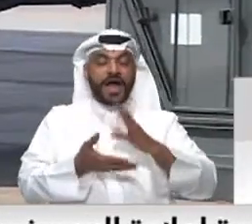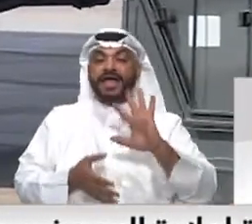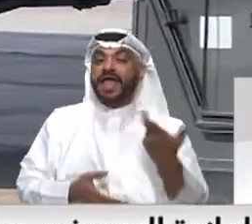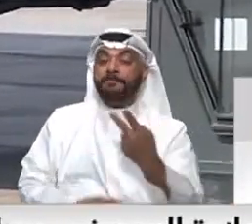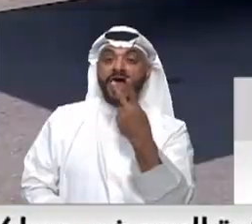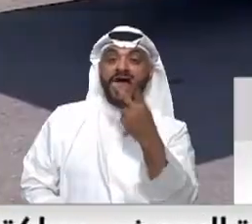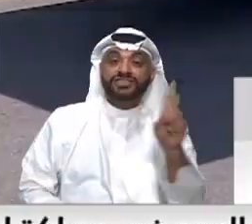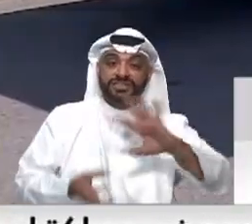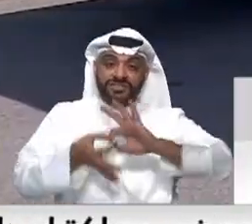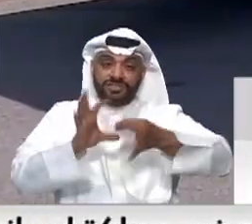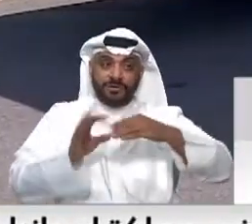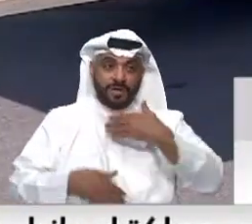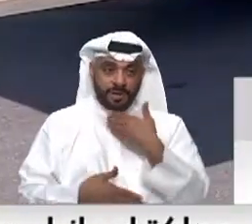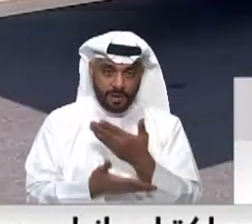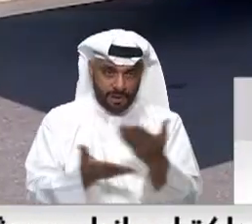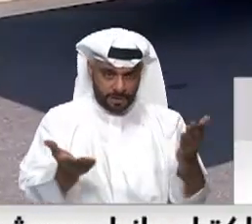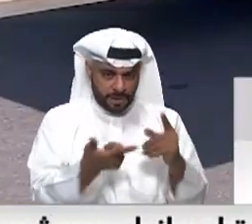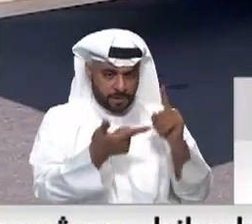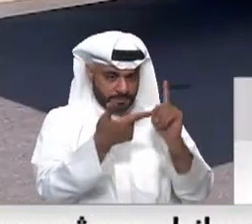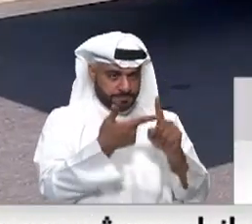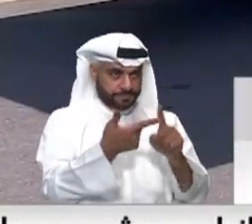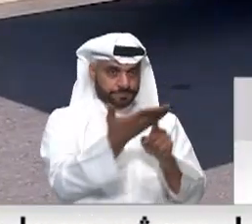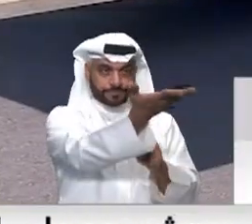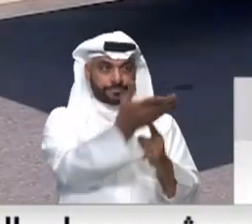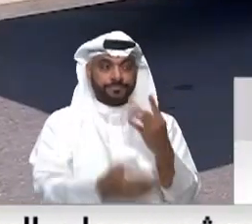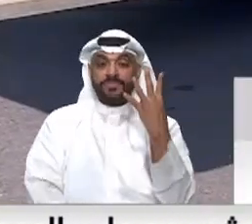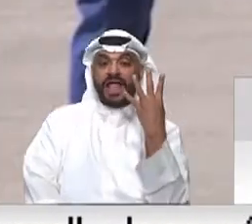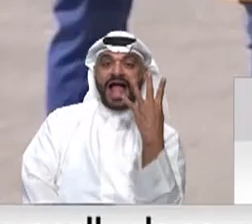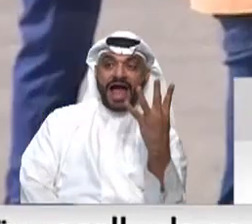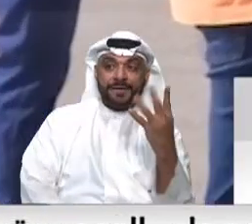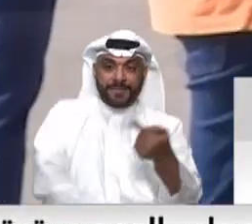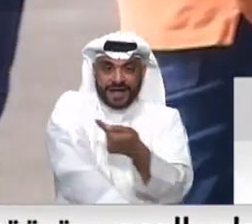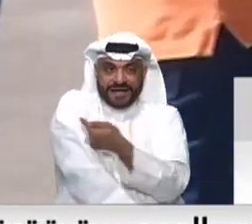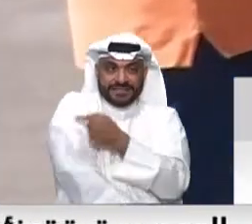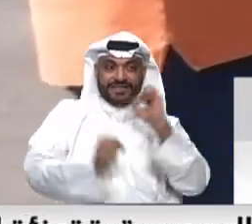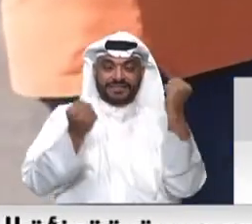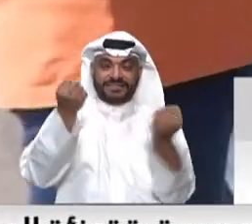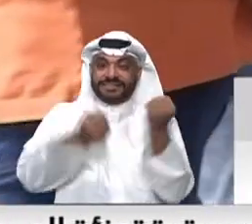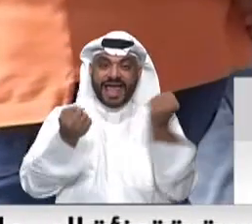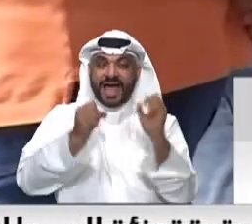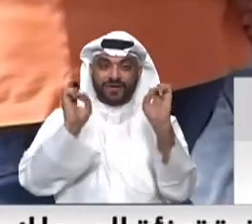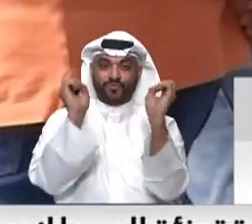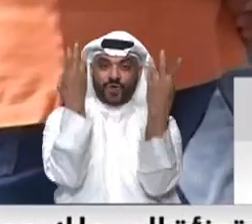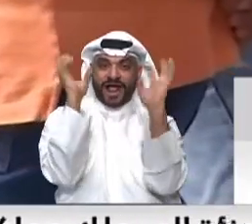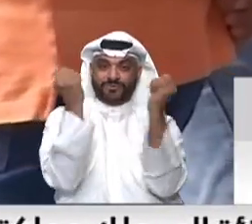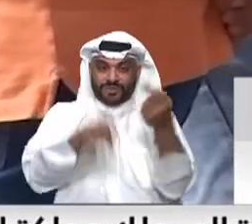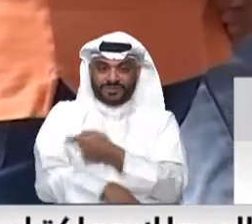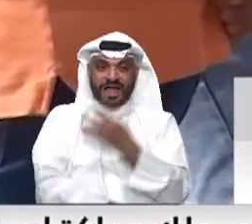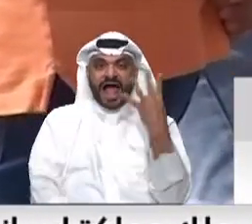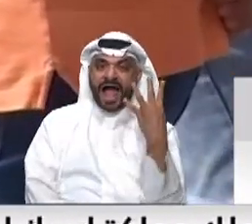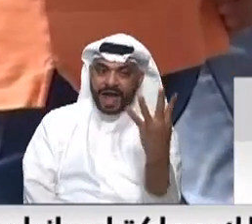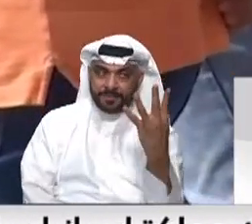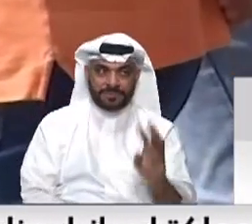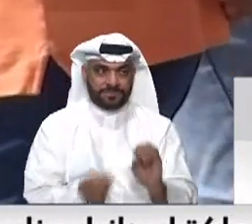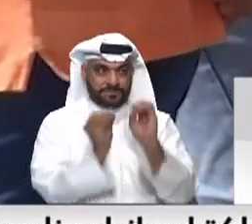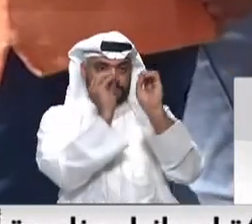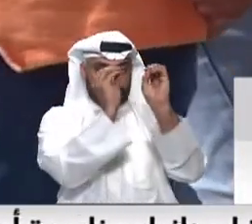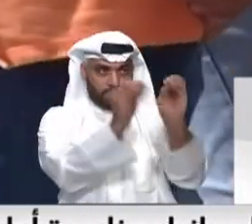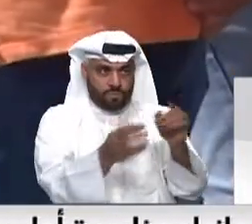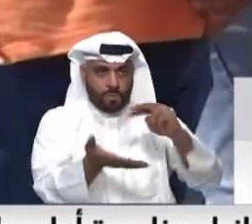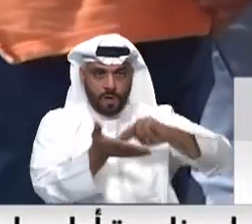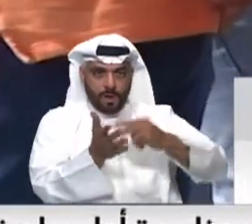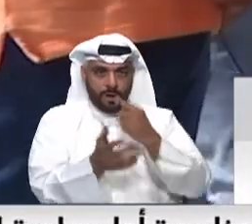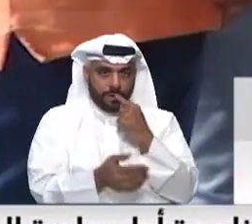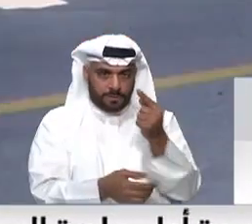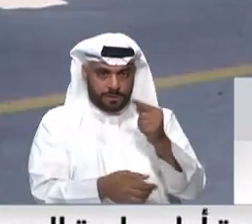من المساعدات بالإضافة لأربع سيارات إسعاف. وكان في استقبال الطائرة 10 وفد من سفارة دولة